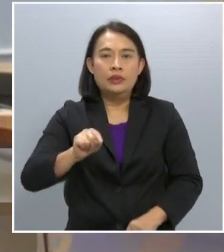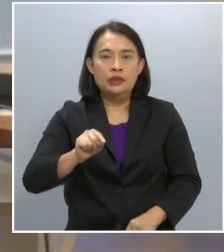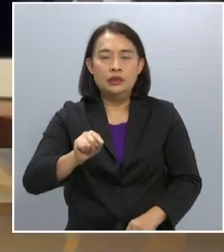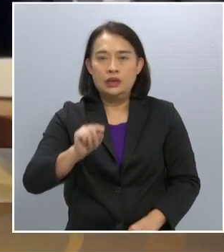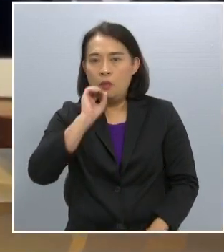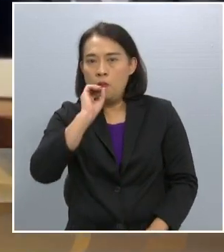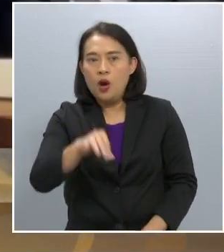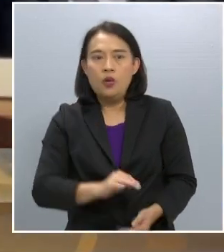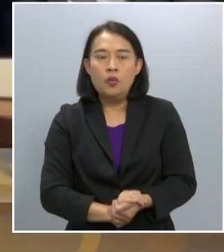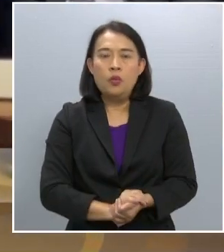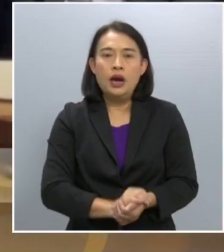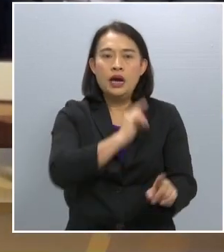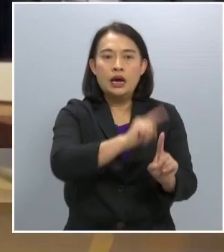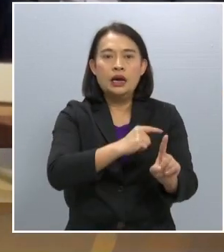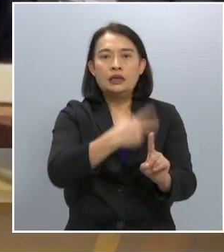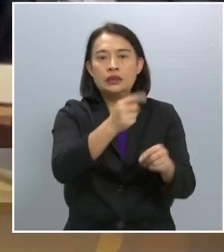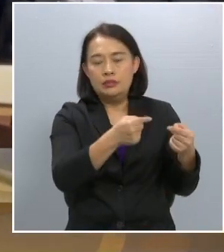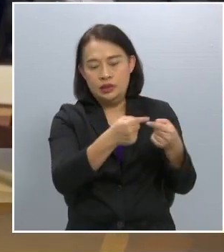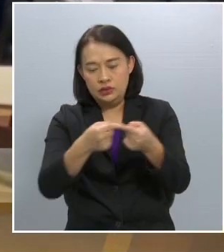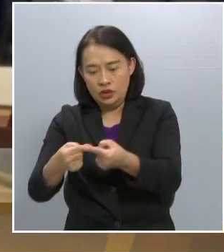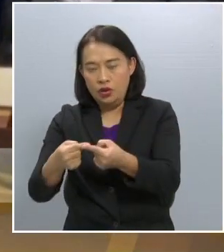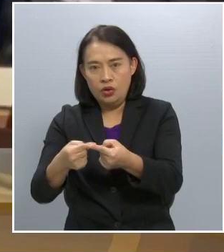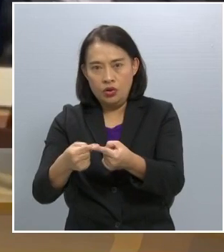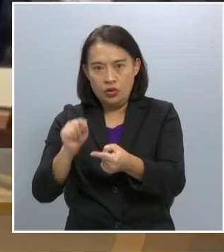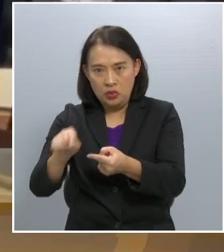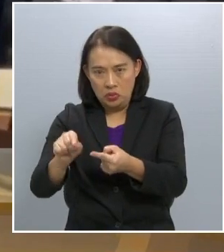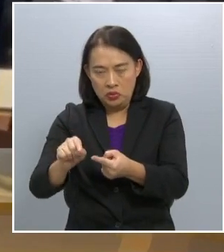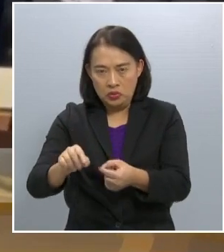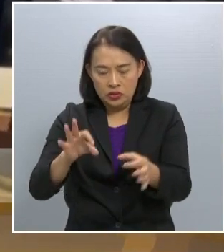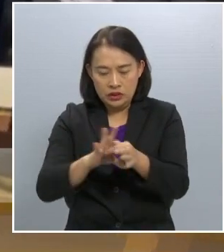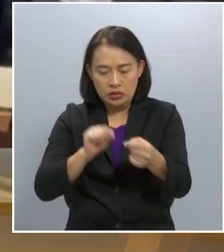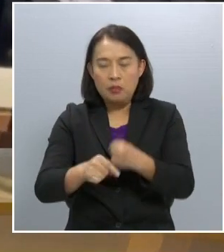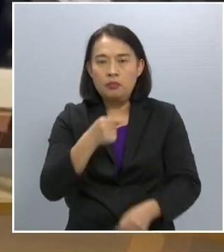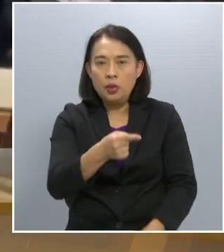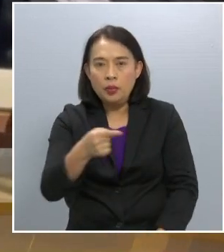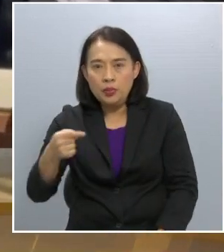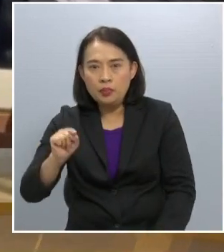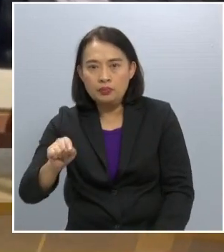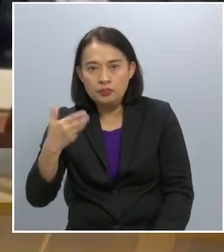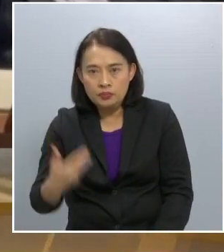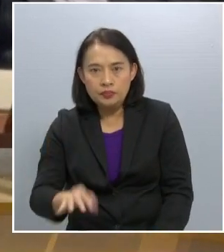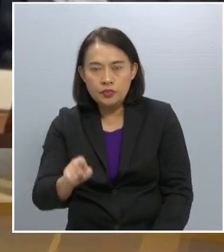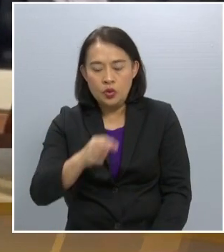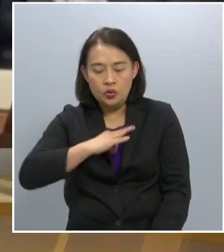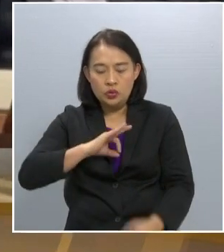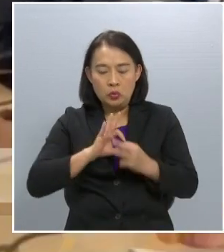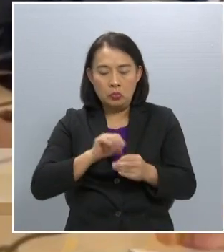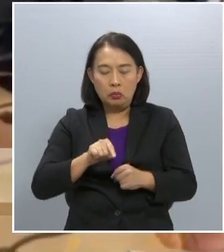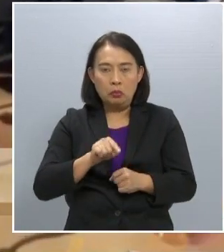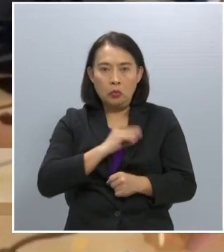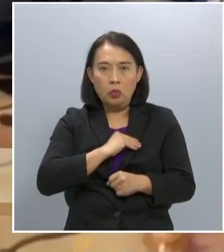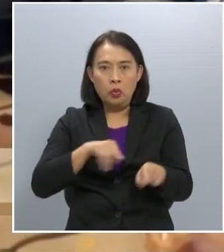อ 3เดือนติดต่อการติดลบยังไม่ใช่เงินฝืดอืหลายคนกลัวปัญหาเงินฝืดที่ไม่ใช่เงิน